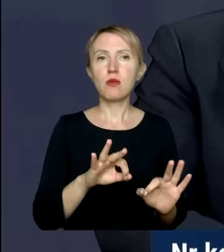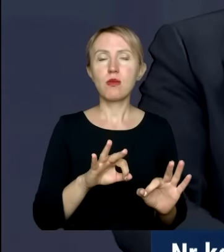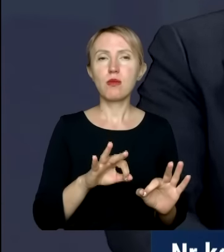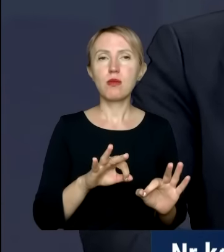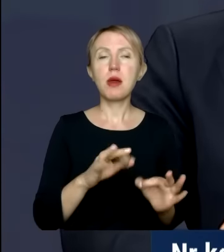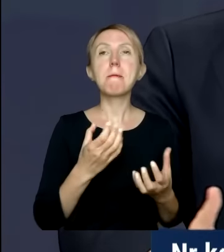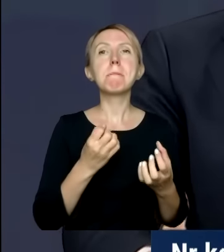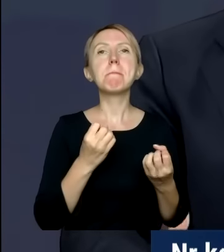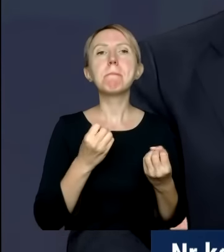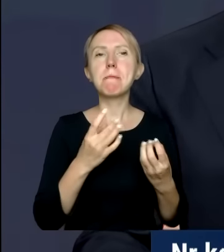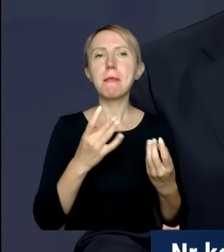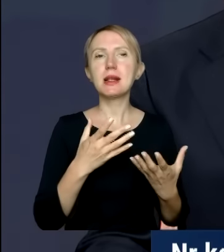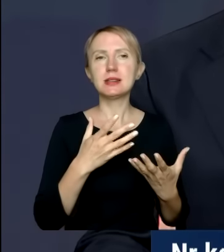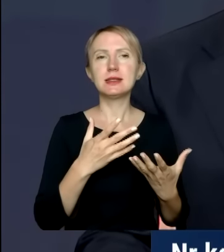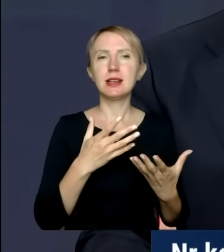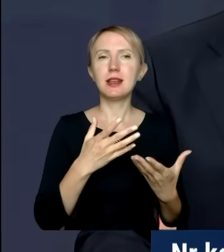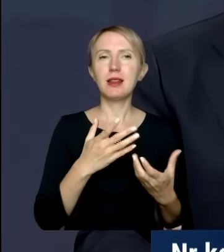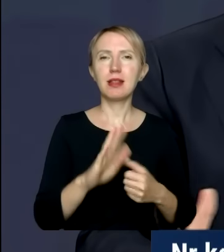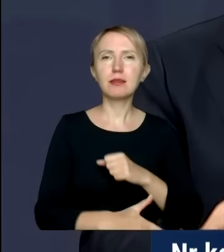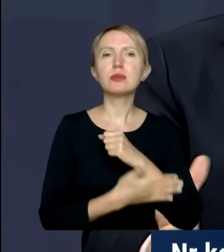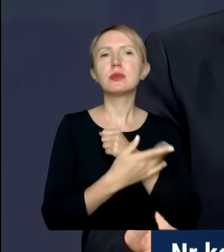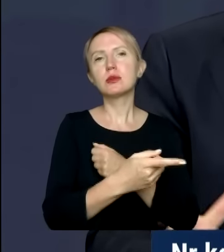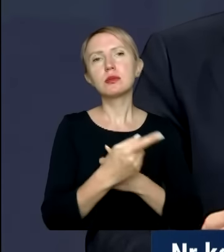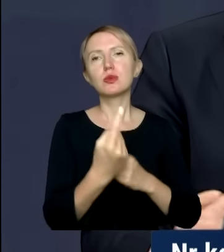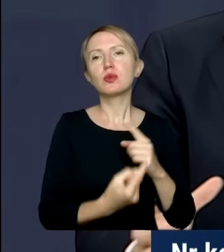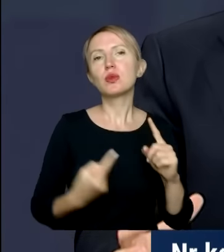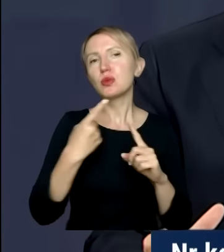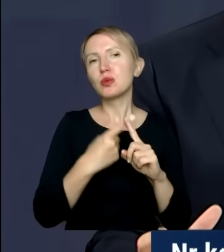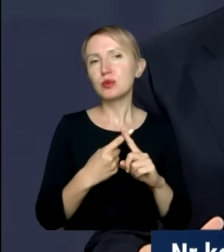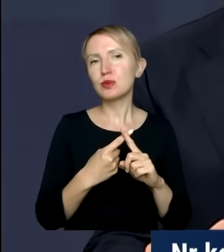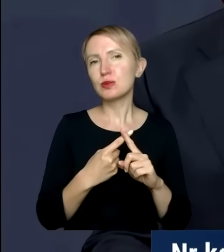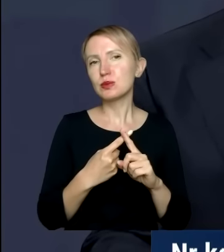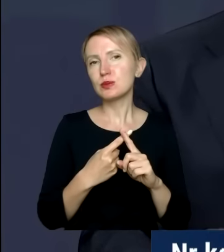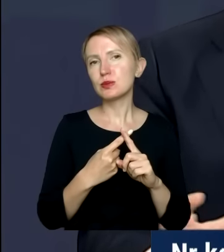mecenasa który prowadzi do tego jakąś taką